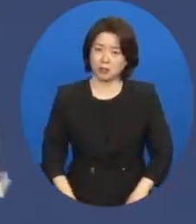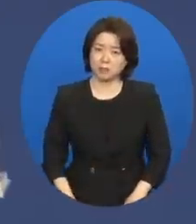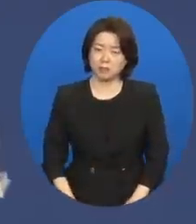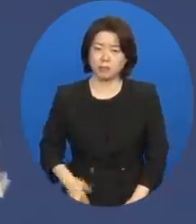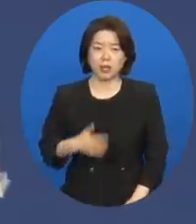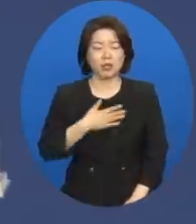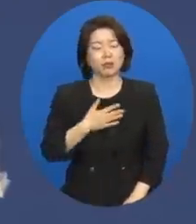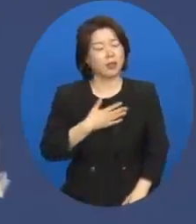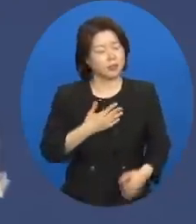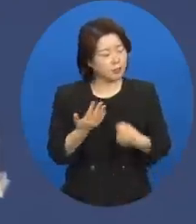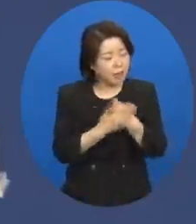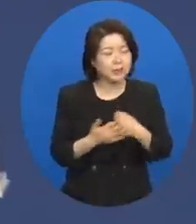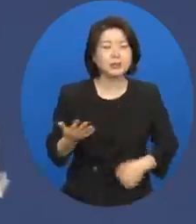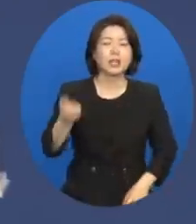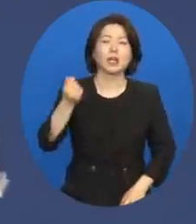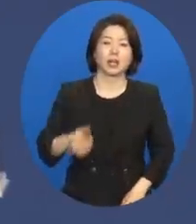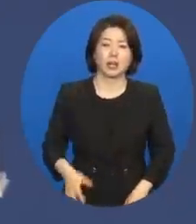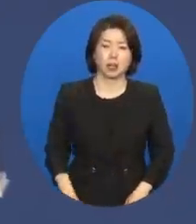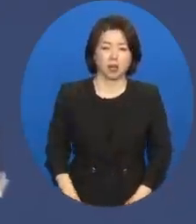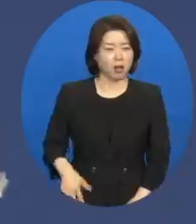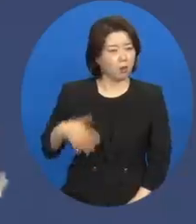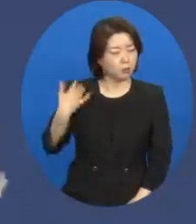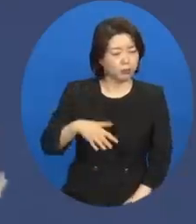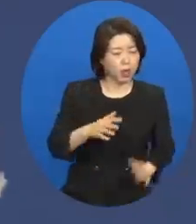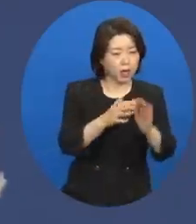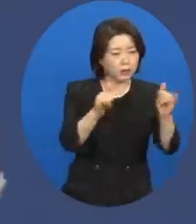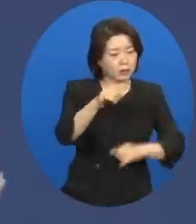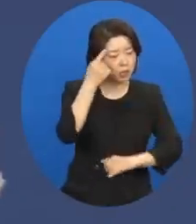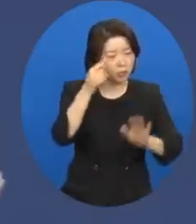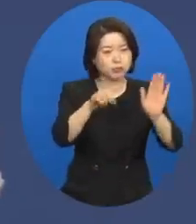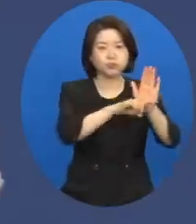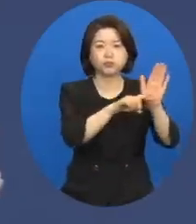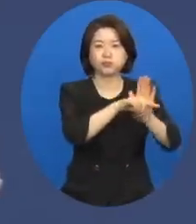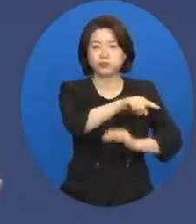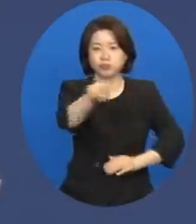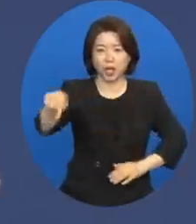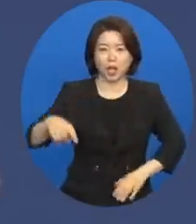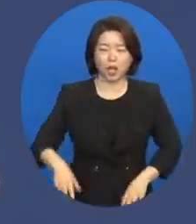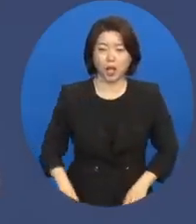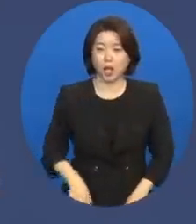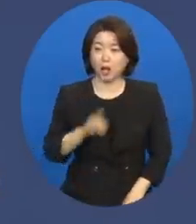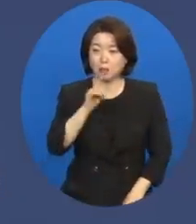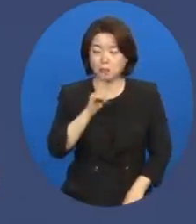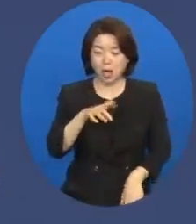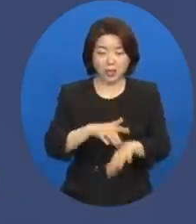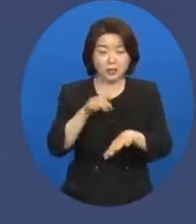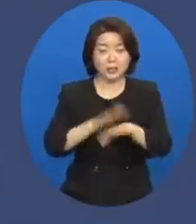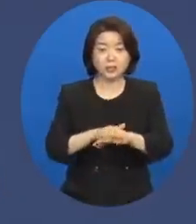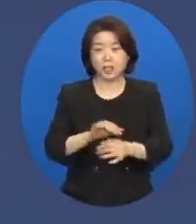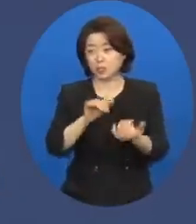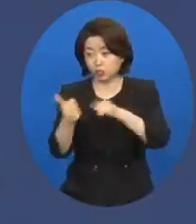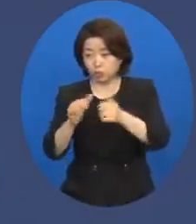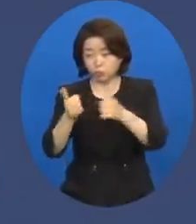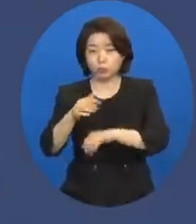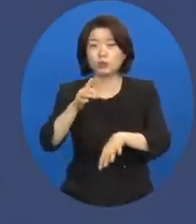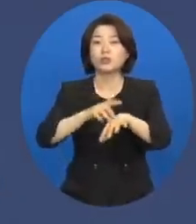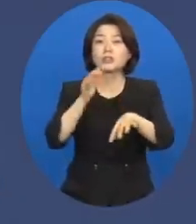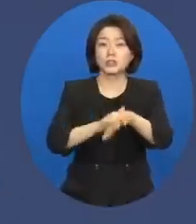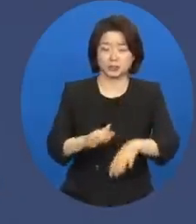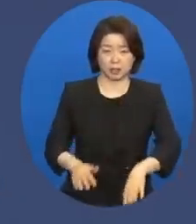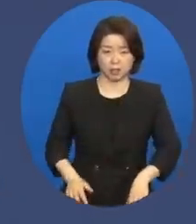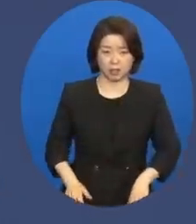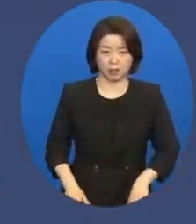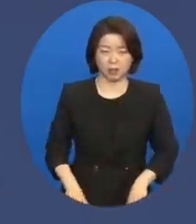제가 은혜를 받고, 야, 뭐 사람들의 생각이 이렇게 부정적이야. 아주 말에 입에 붙은 이놈의 보르장머리를, 이 말